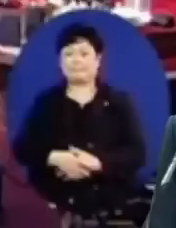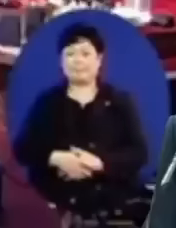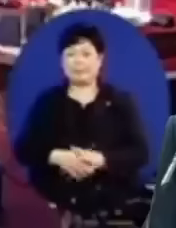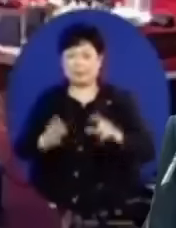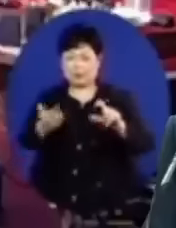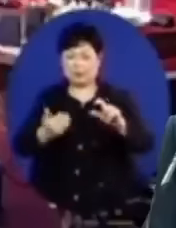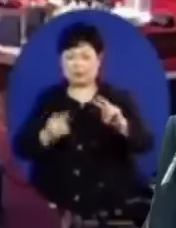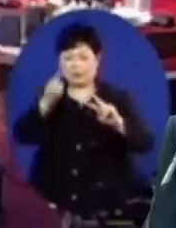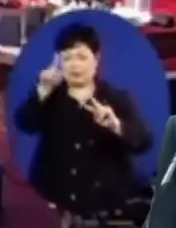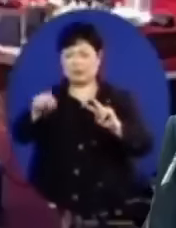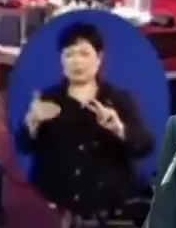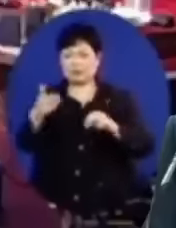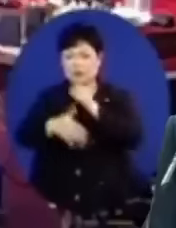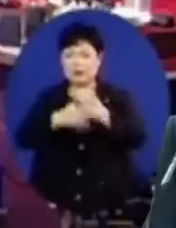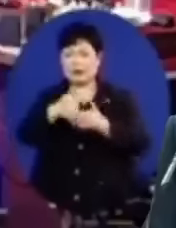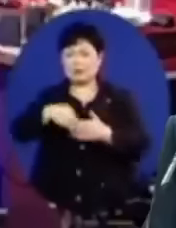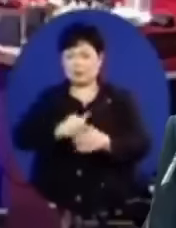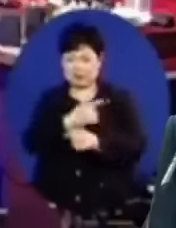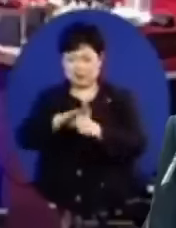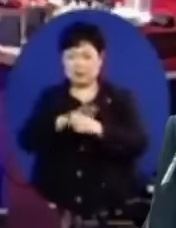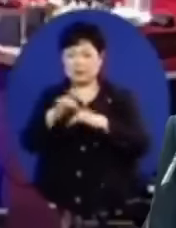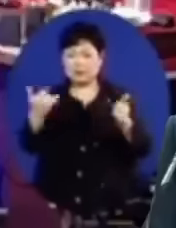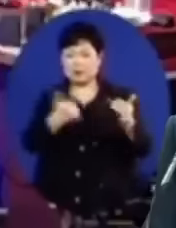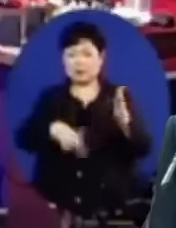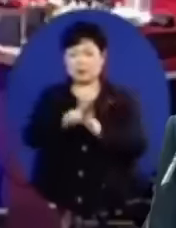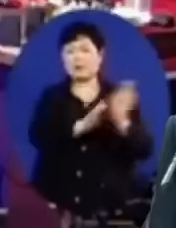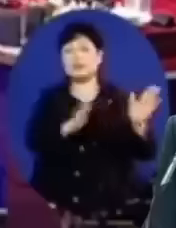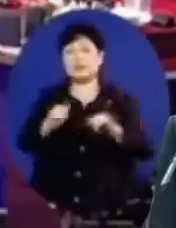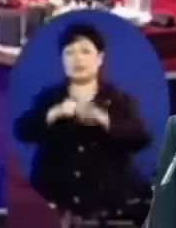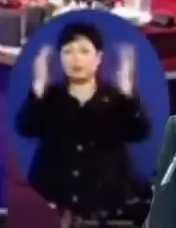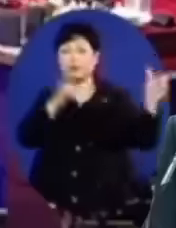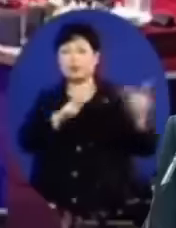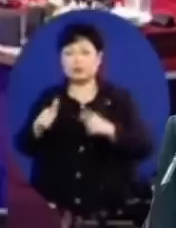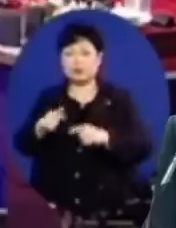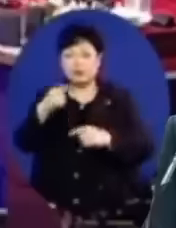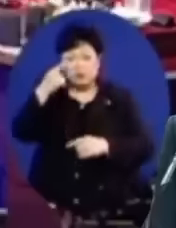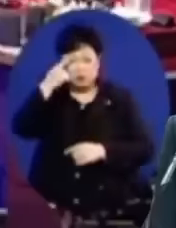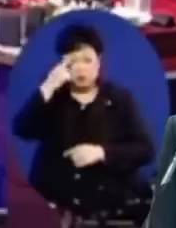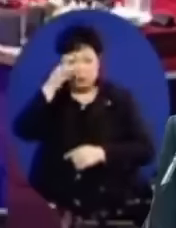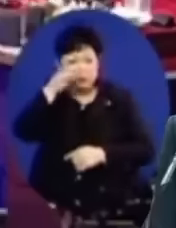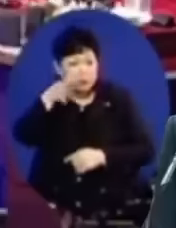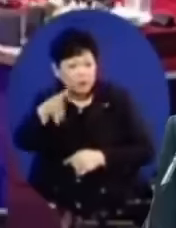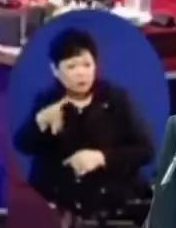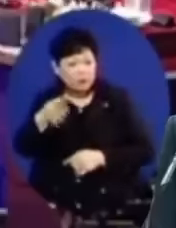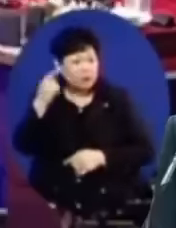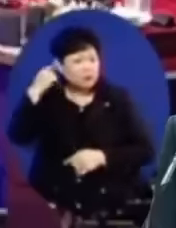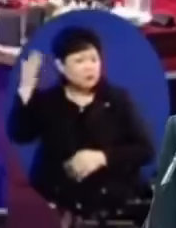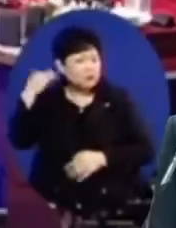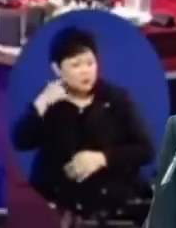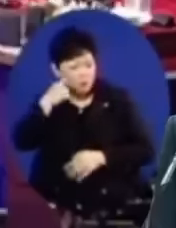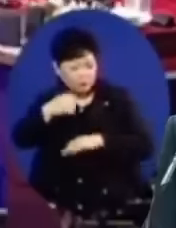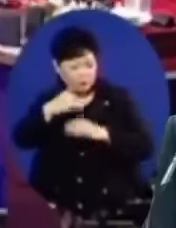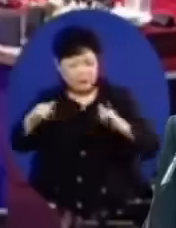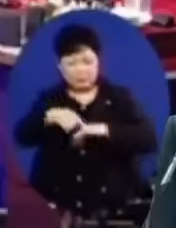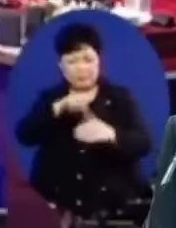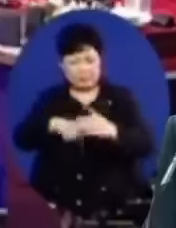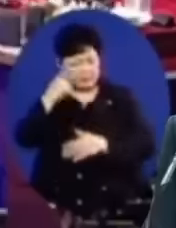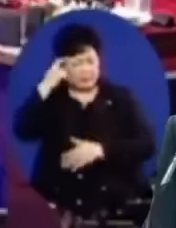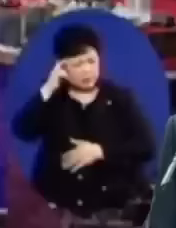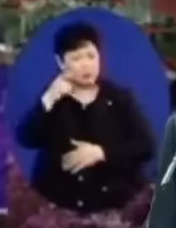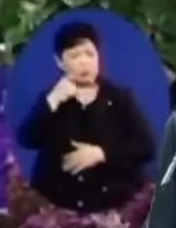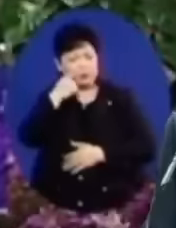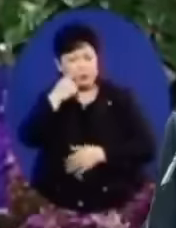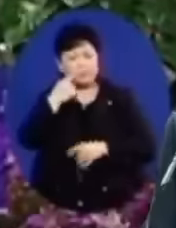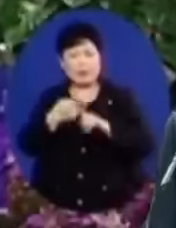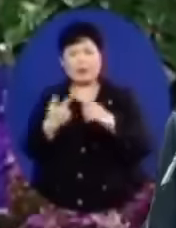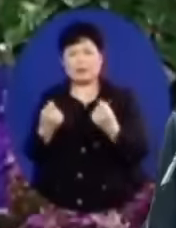고린도전서 2장 9절에 하나님이 자기를 사랑하는 자들을 위하여 예비하신 모든 것은 눈으로 보지 못하고 귀로 듣지 못하고 사람의 마음으로 생각지도 못했다는